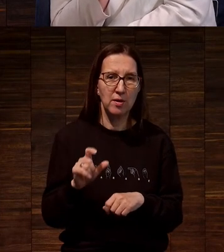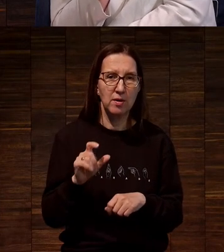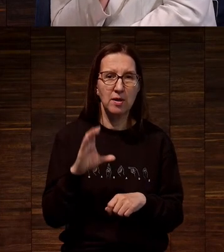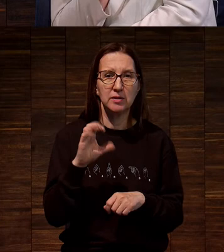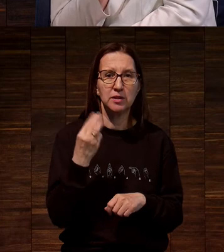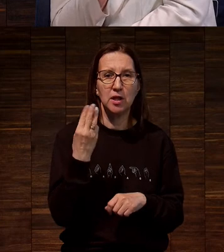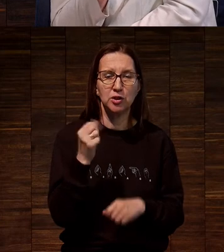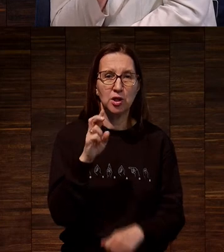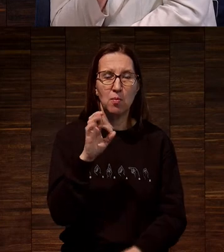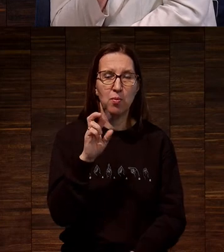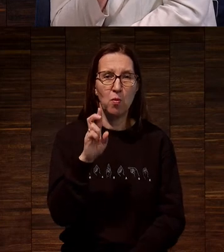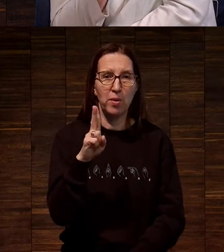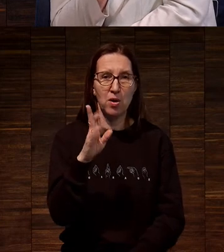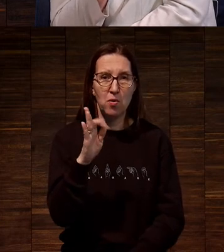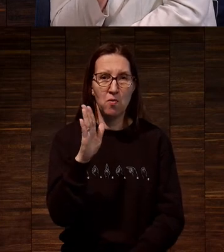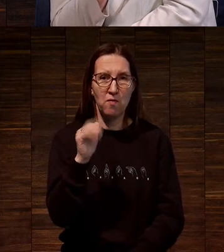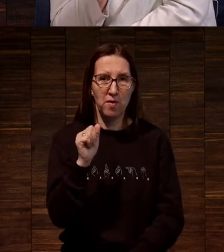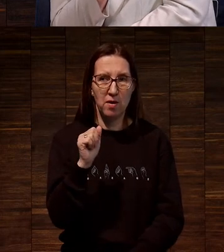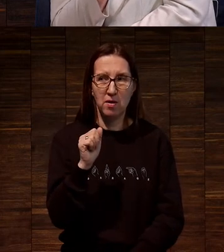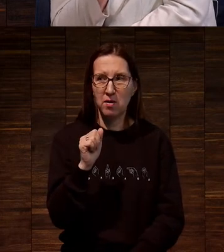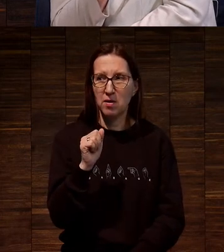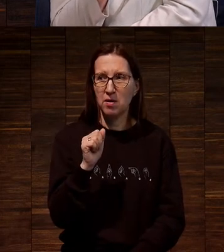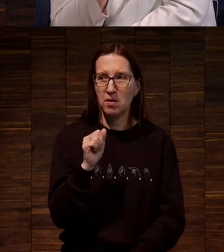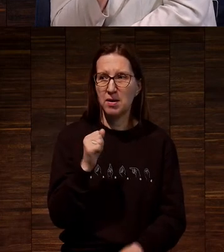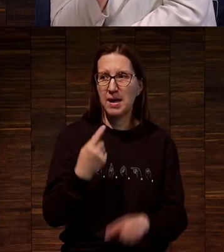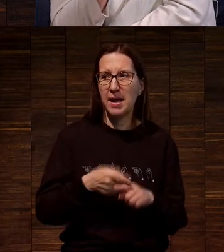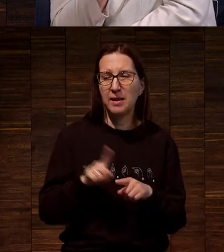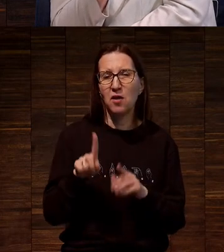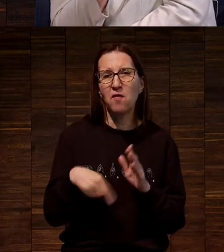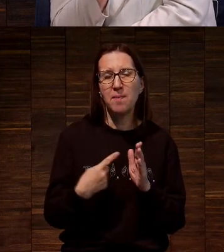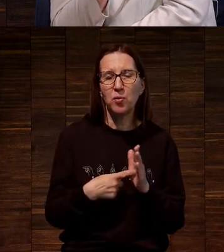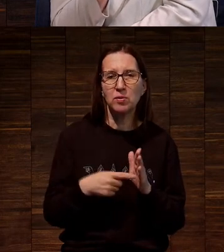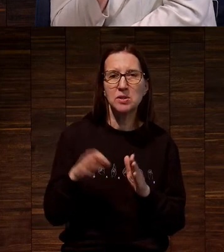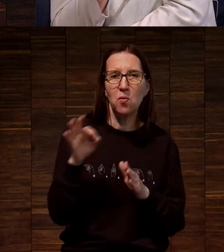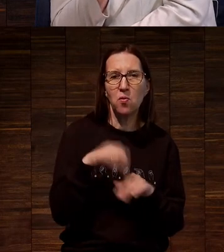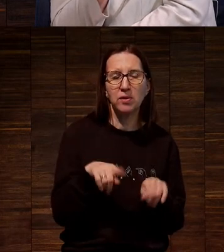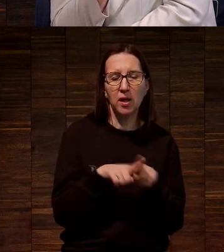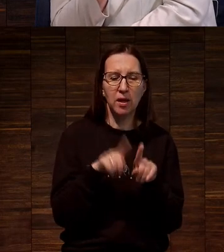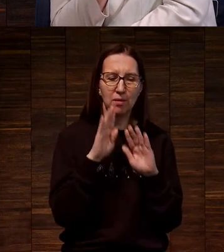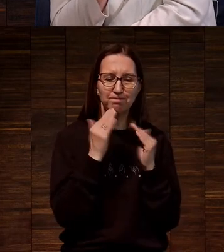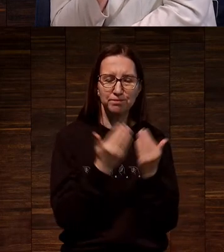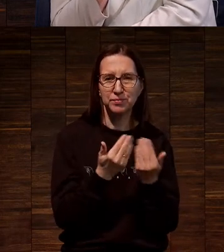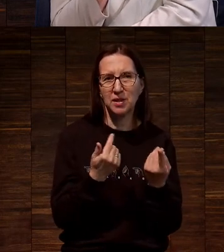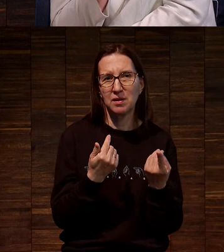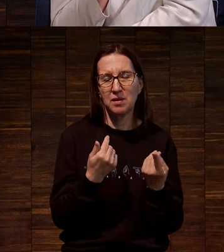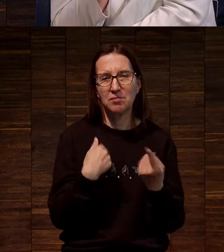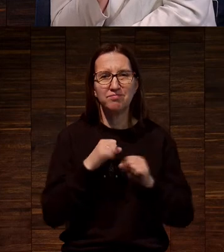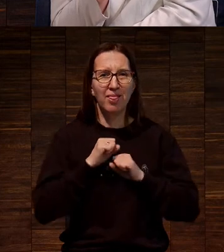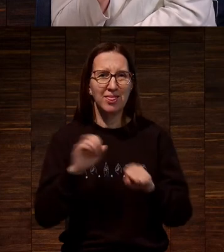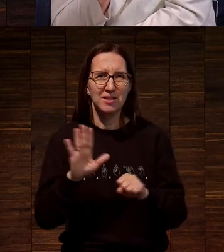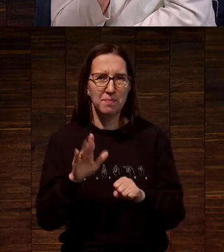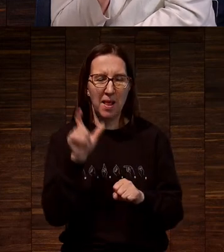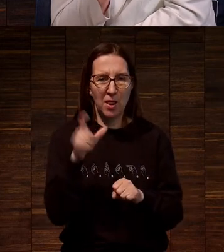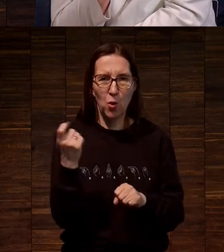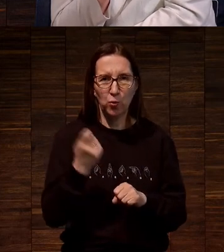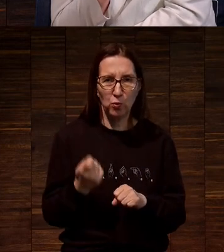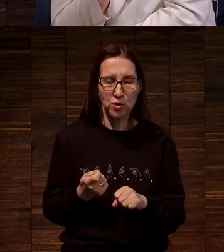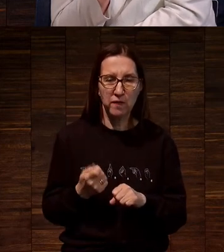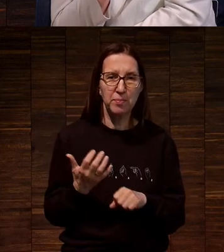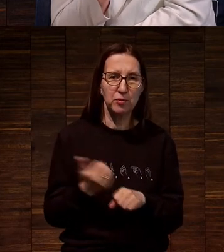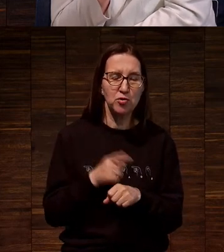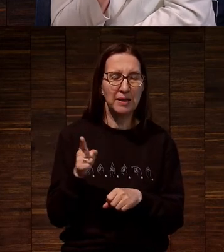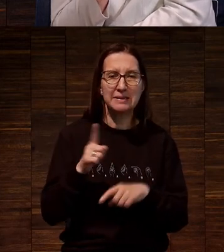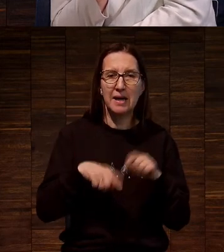Сашу Бабкову. Это вопрос про нерешительных художников, да, да, как раз, есть, которые автономную практику ведут, но редко, крайне редко имеют возможность